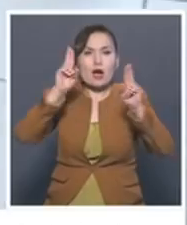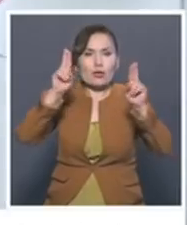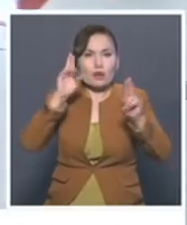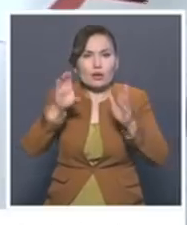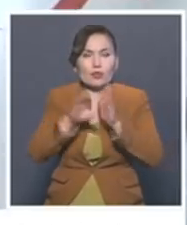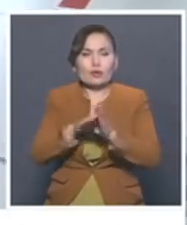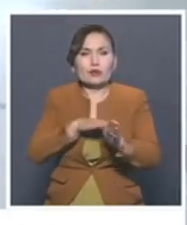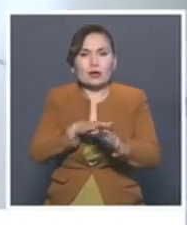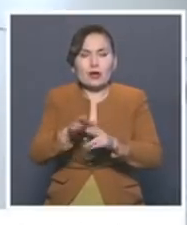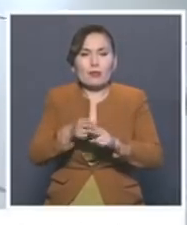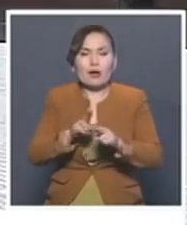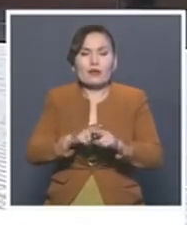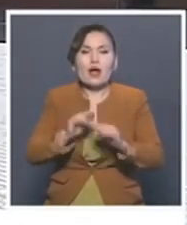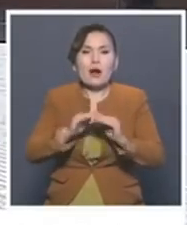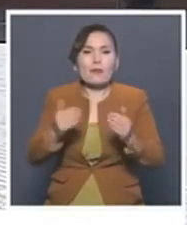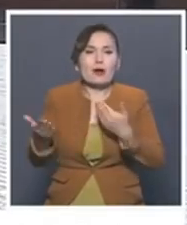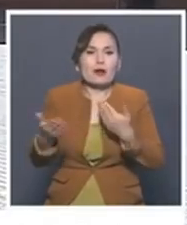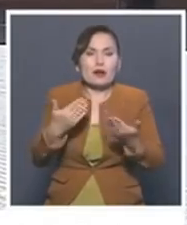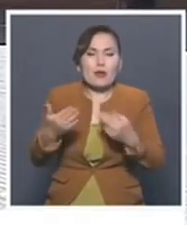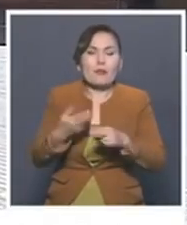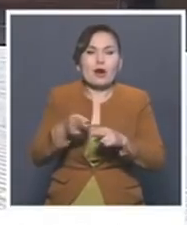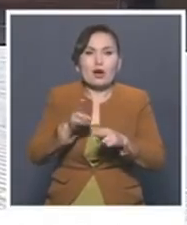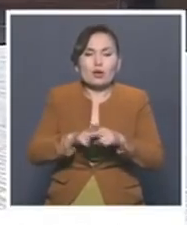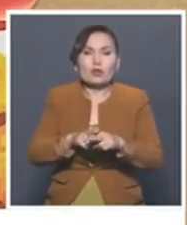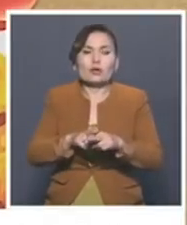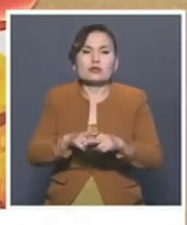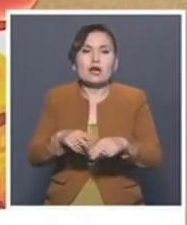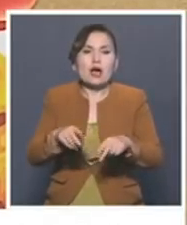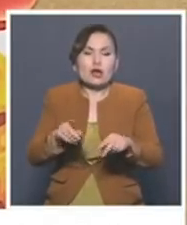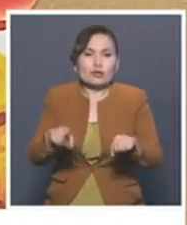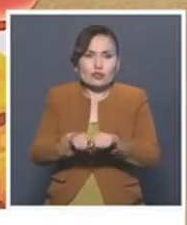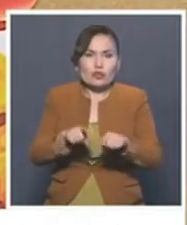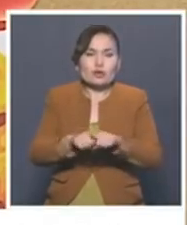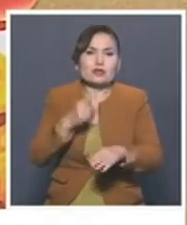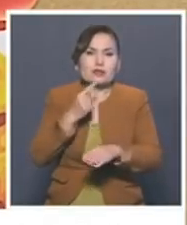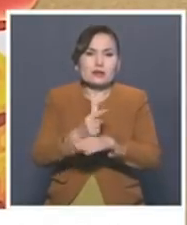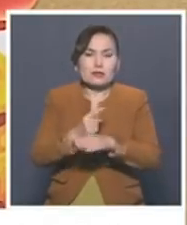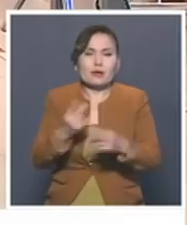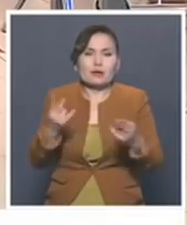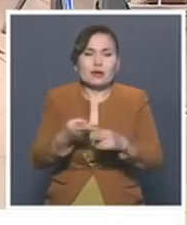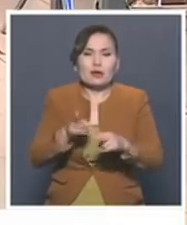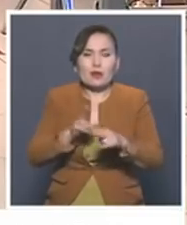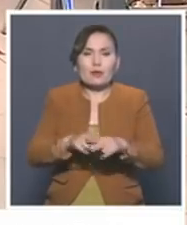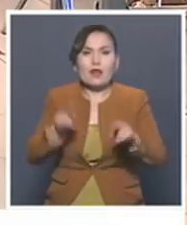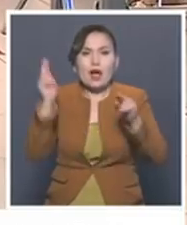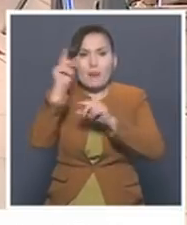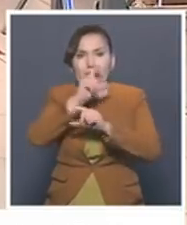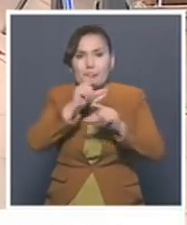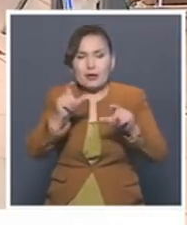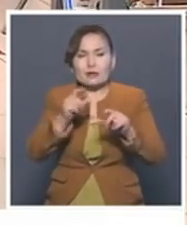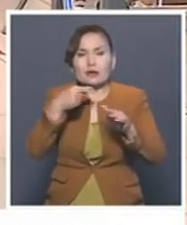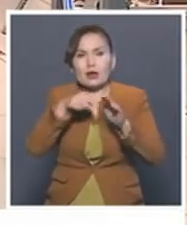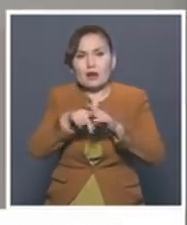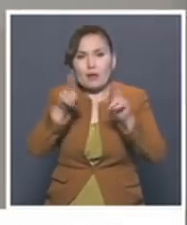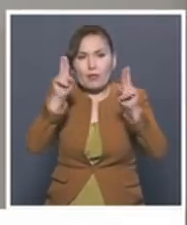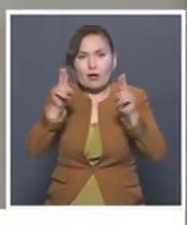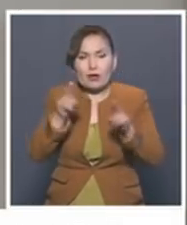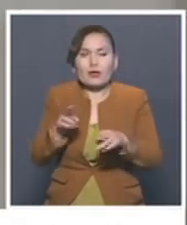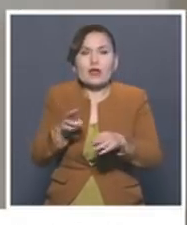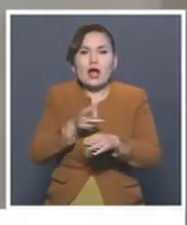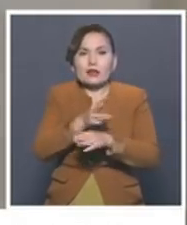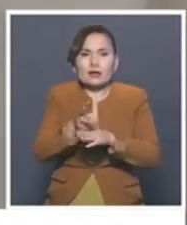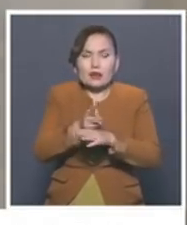Балалардың байланысын мейлінше азайту үшін қоңырау әр топқа әртүрлі соғылады. Мектептің кіреберісінде дезинфекциялау туннелі, төсеніштер орнатылмақ,